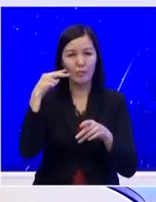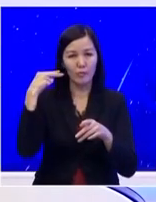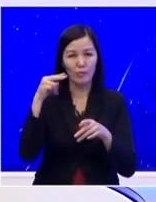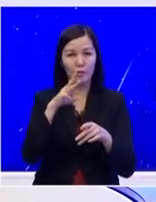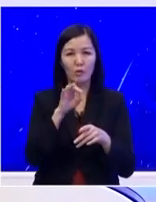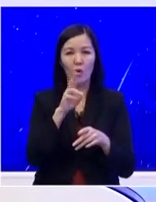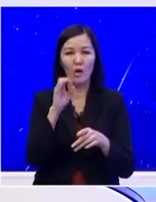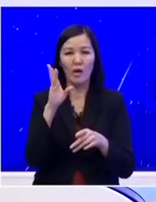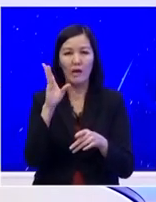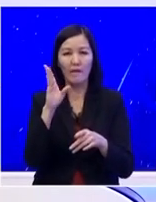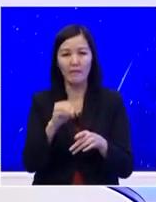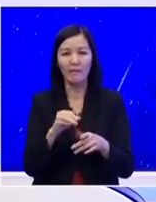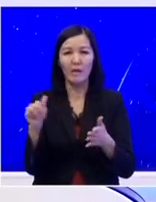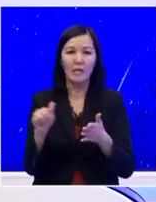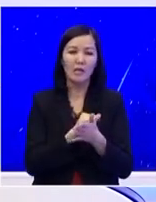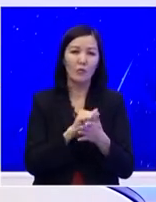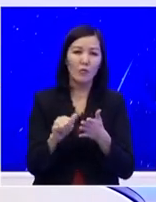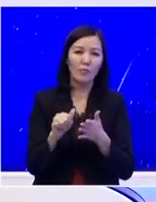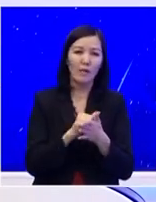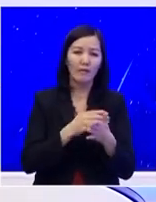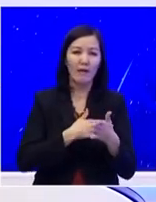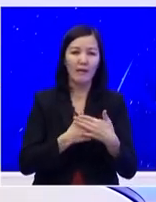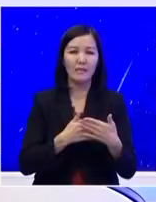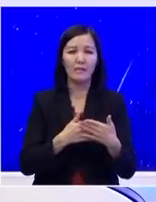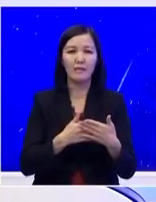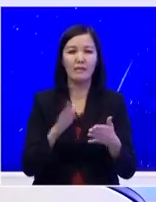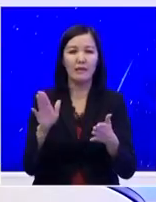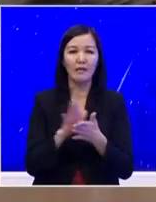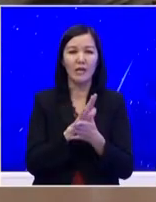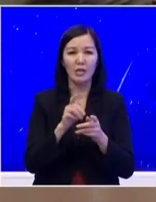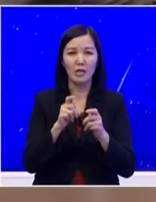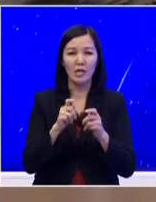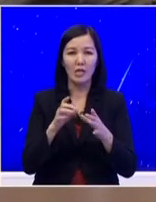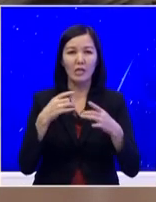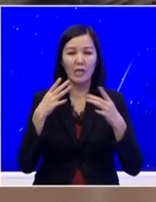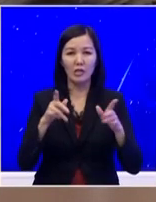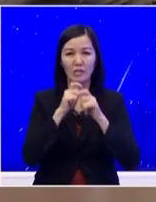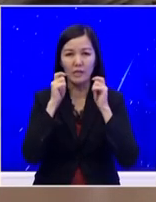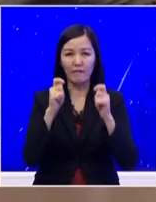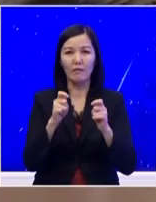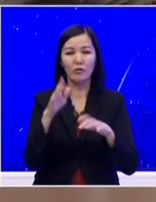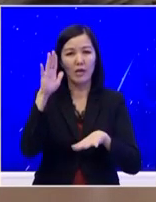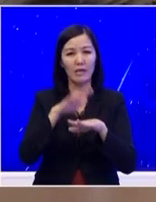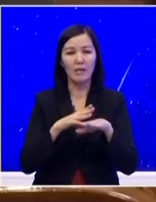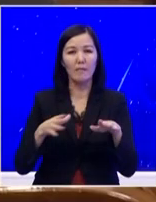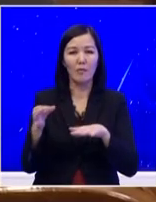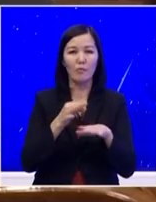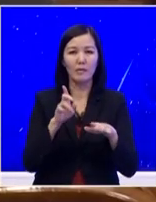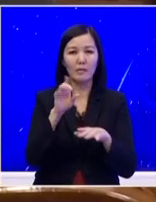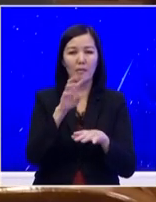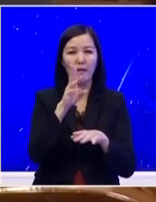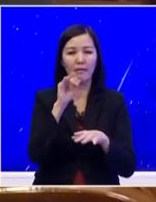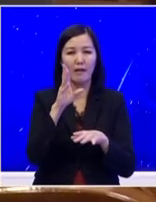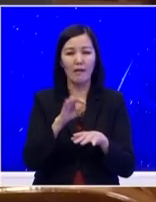государства Касым-Жомарта Токаева. Значимый документ активистке в торжественной обстановке вручил аким Алматинской области Амандык